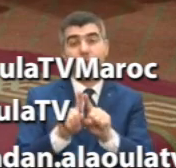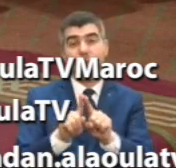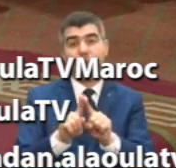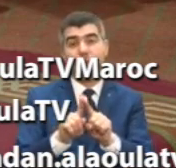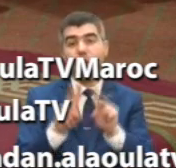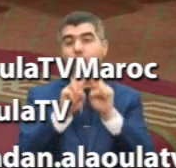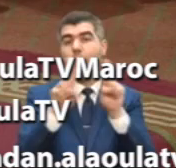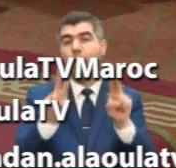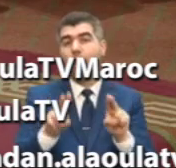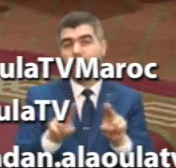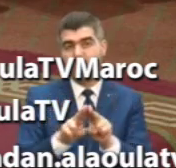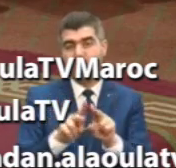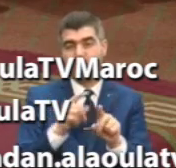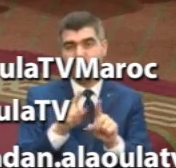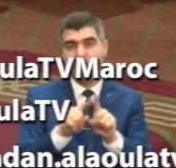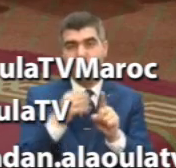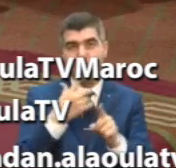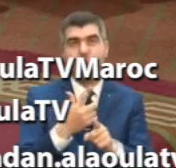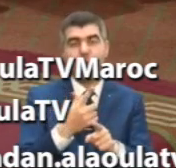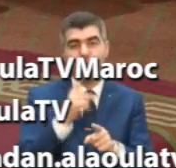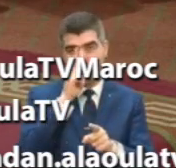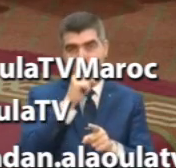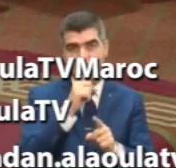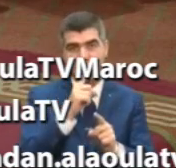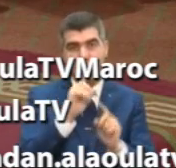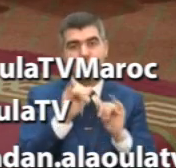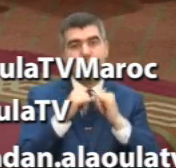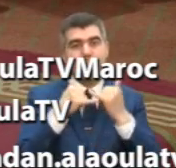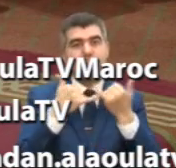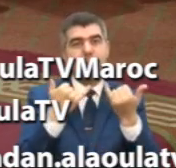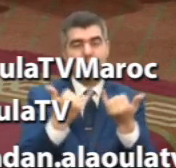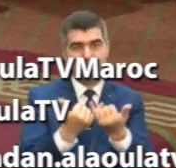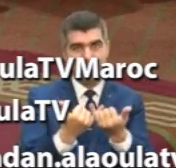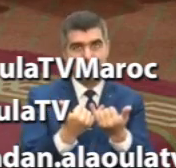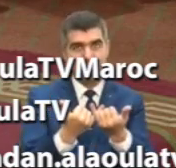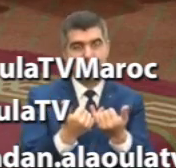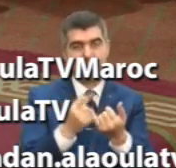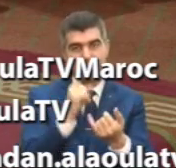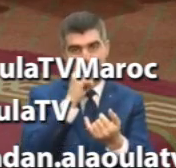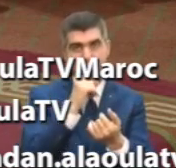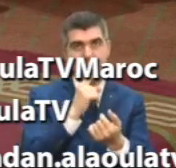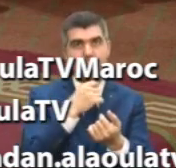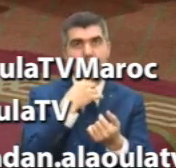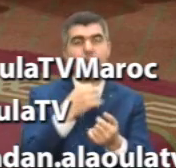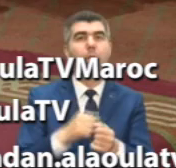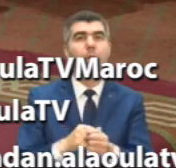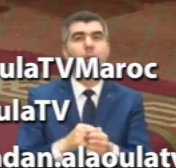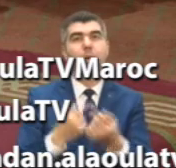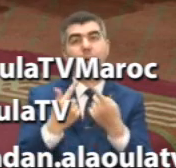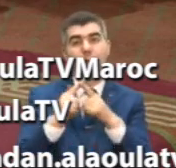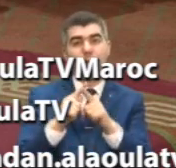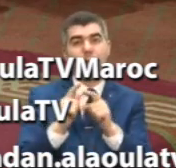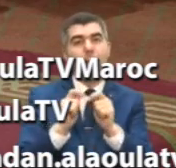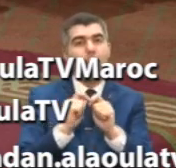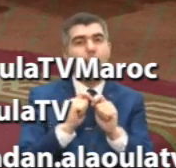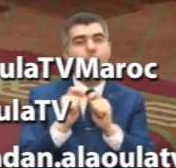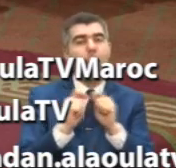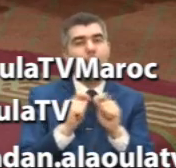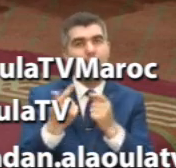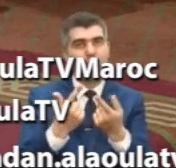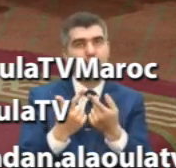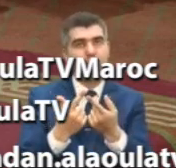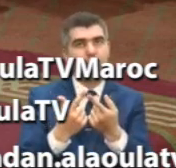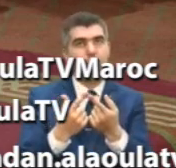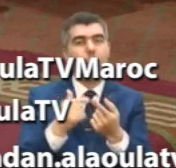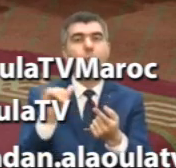المتعاقدين، غيكون عندنا ان شاء الله الفرصه في اللجنه ديال التعليم والتواصل والثقافه باش نتعمقوا في النقاش